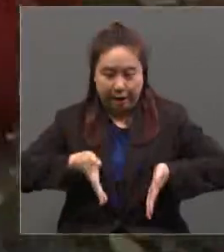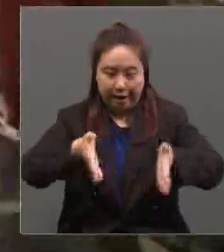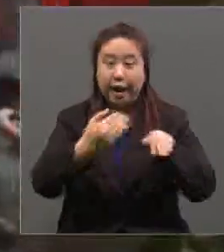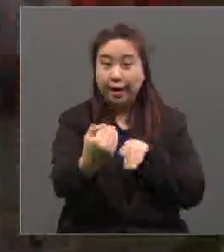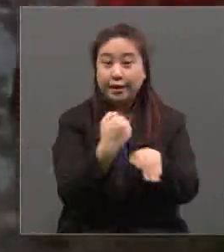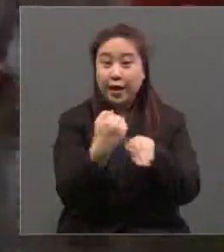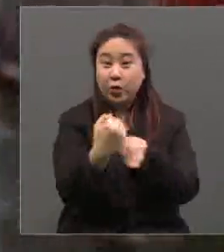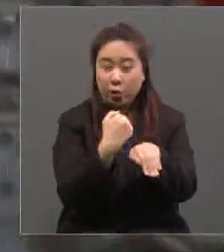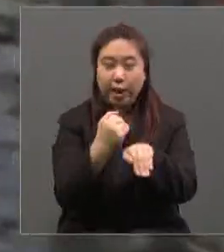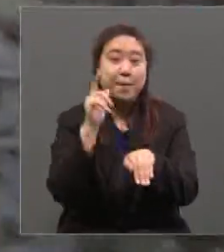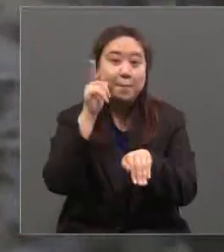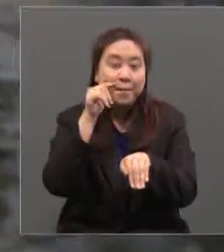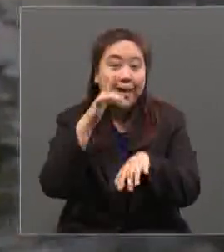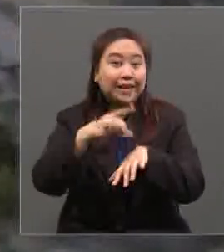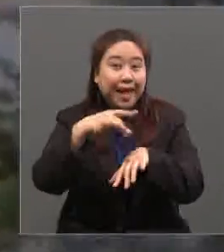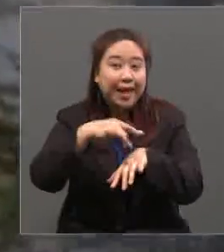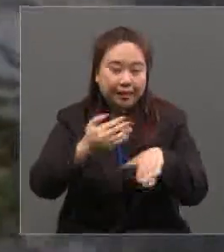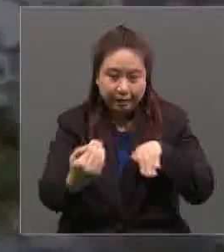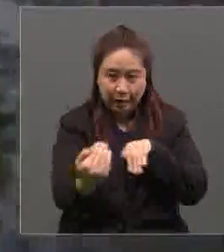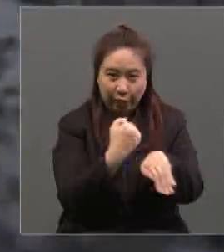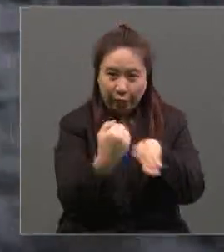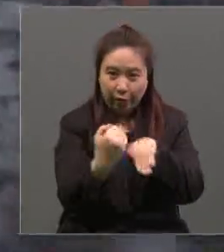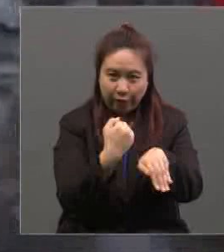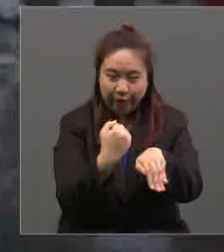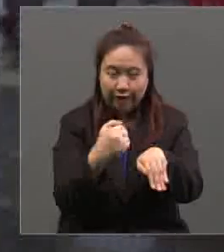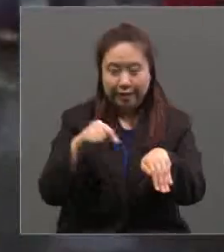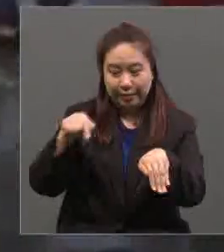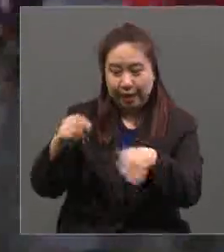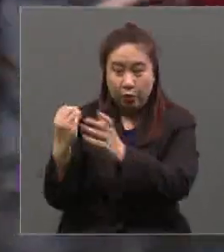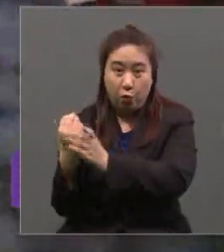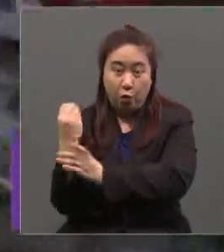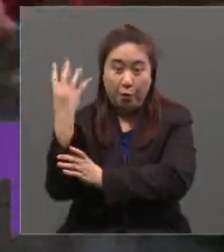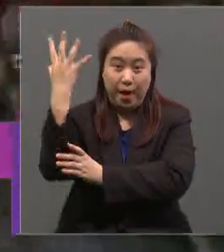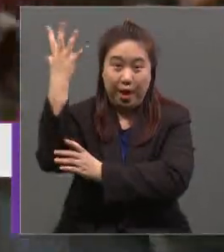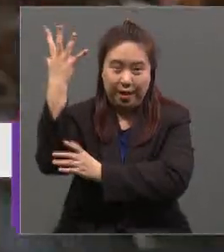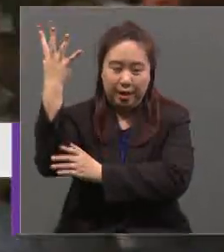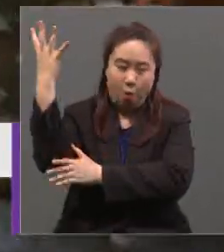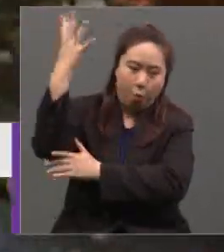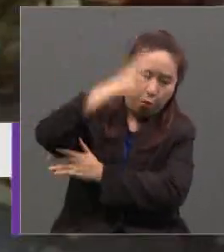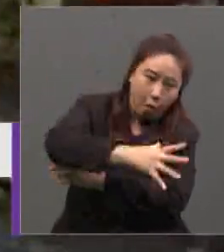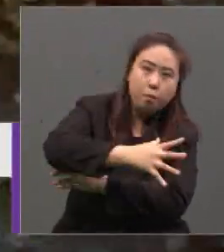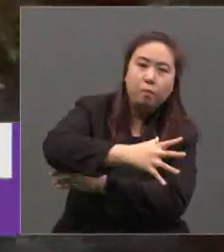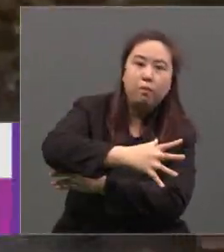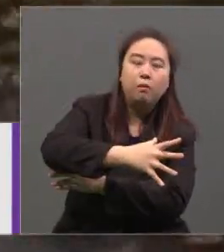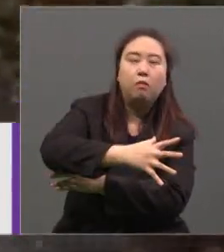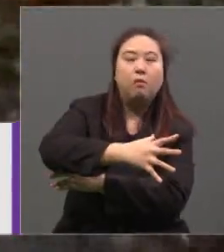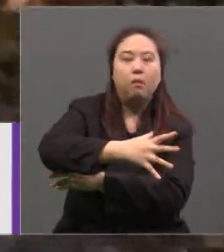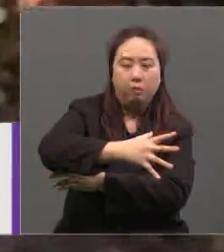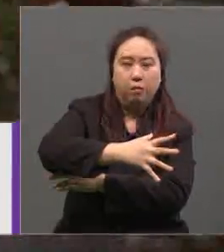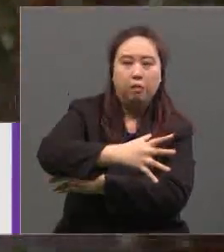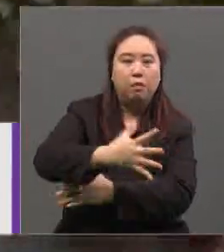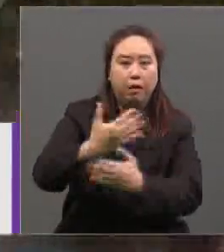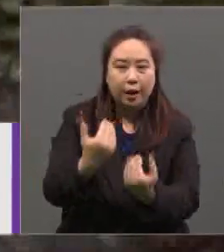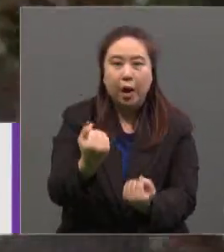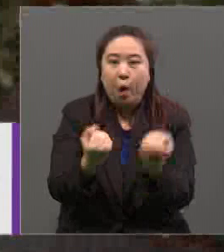ริมถนนสายแม่แตงปลายที่บริเวณบ้านผาเต็งตำบลป่าแต๋อำเภอแม่แตงเนี่ยล้มลงมาขวางถนนค่ะก็ท